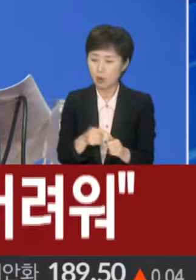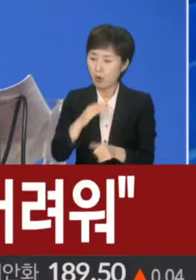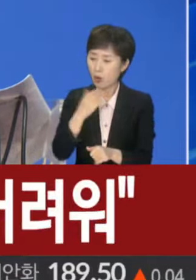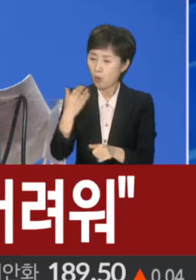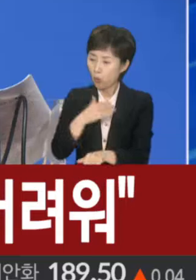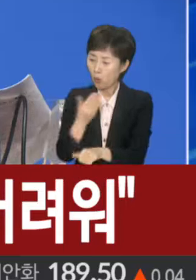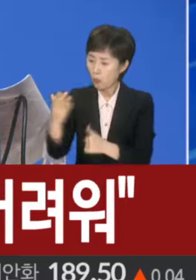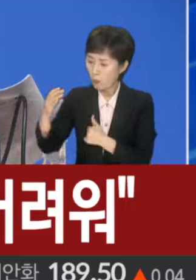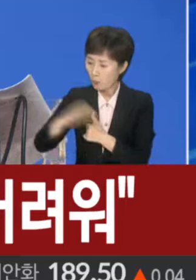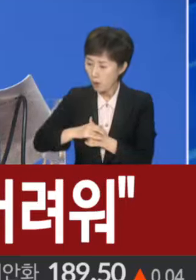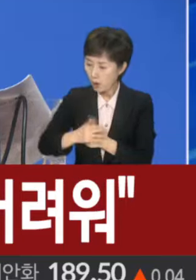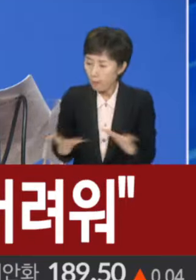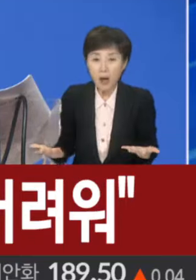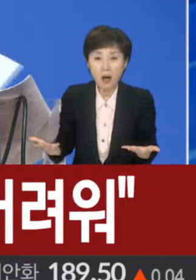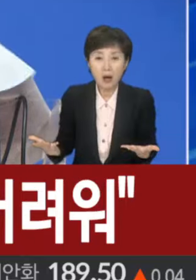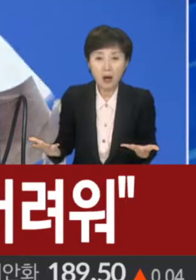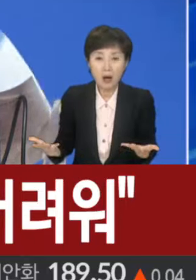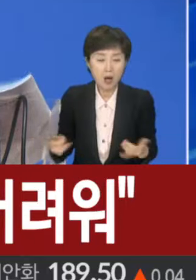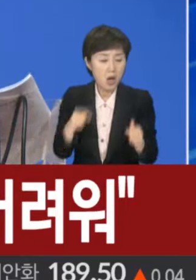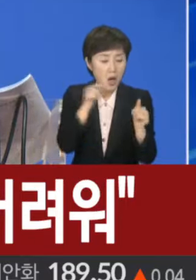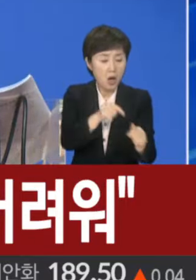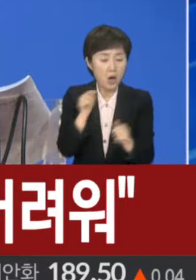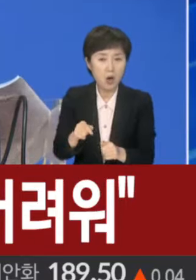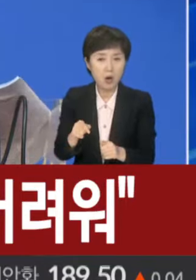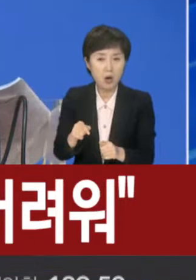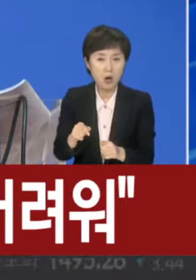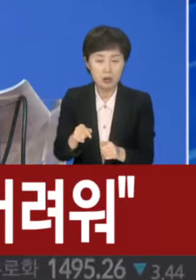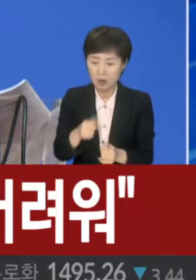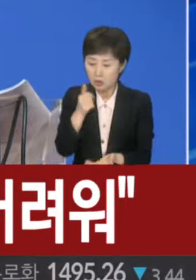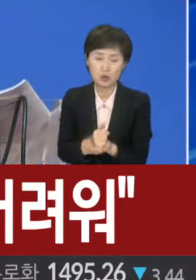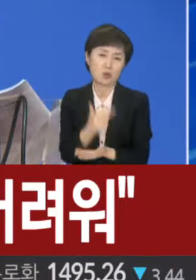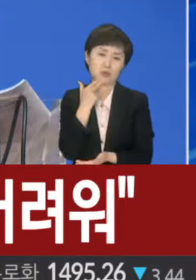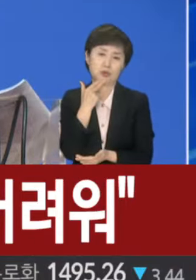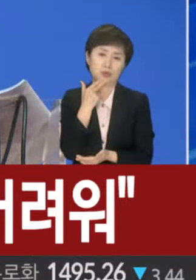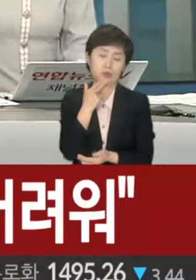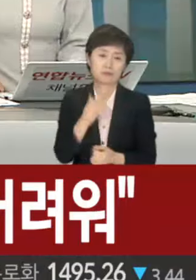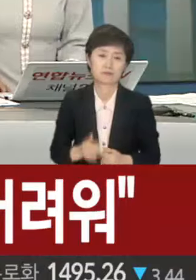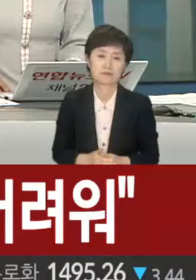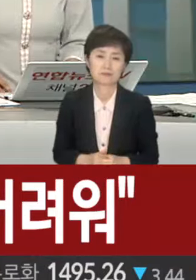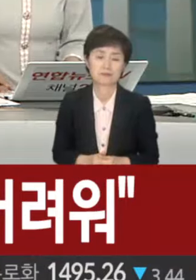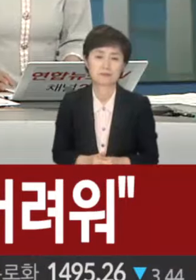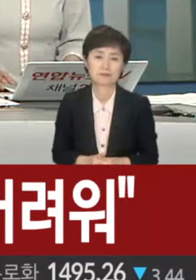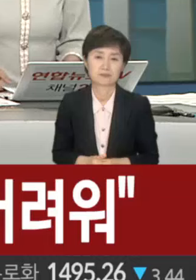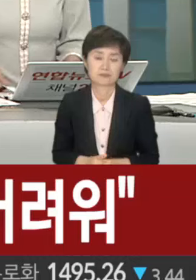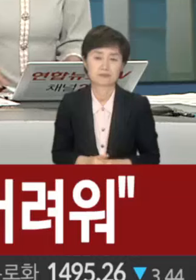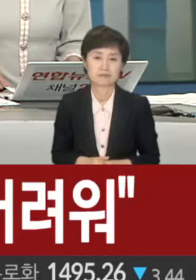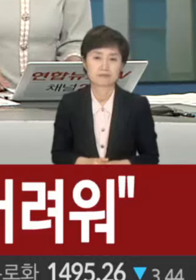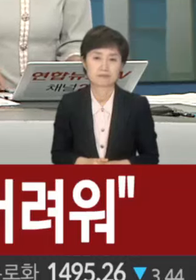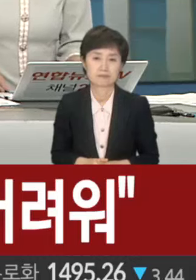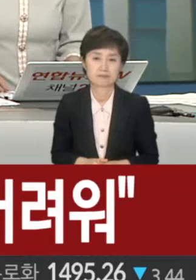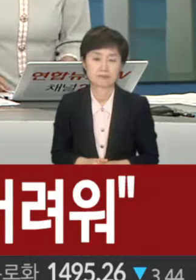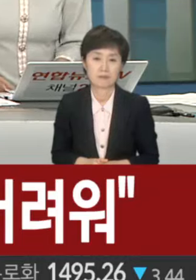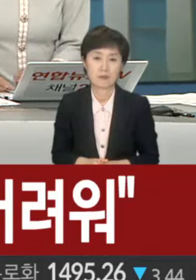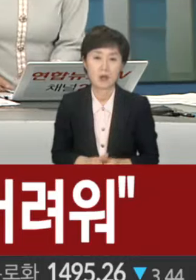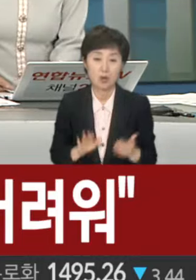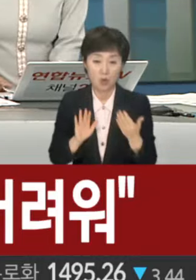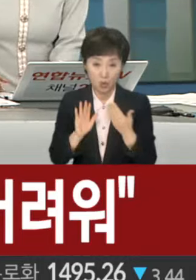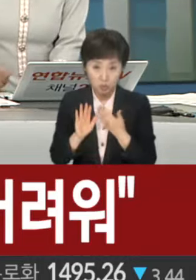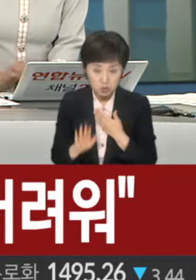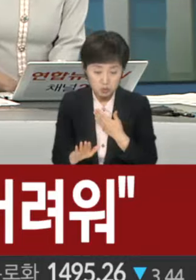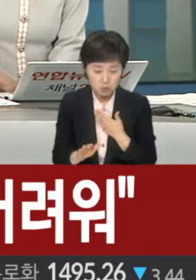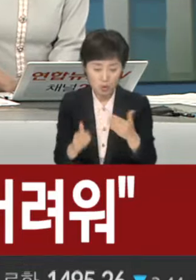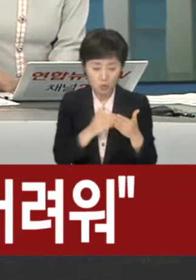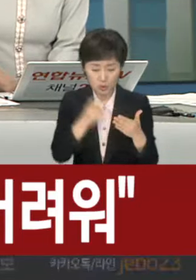이 부분은 월권행위에 해당하지 않는다. 이렇게 판단을 한 것으로 보입니다. 예. 자, 이번 수사 결과 이후에는 이제 또 공수처